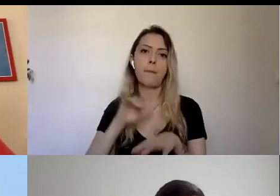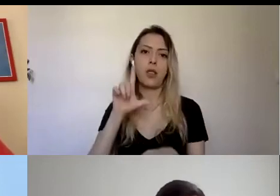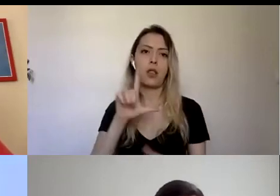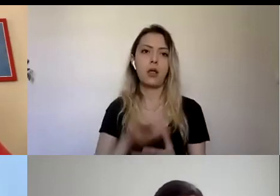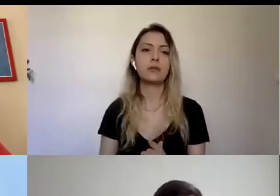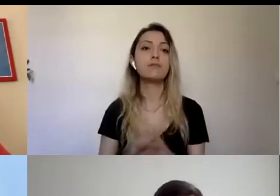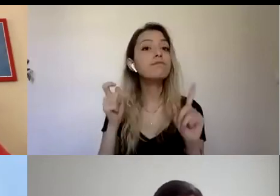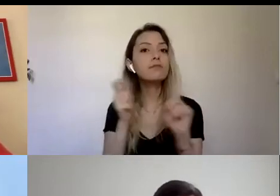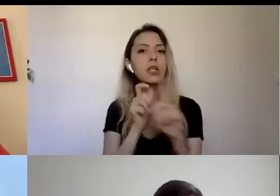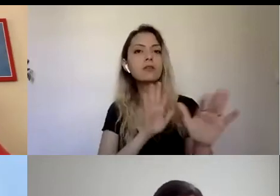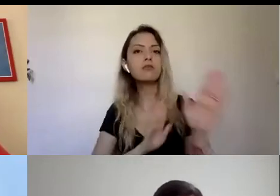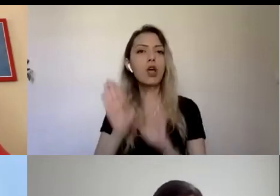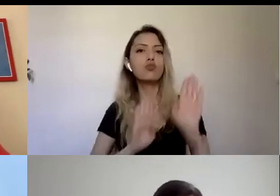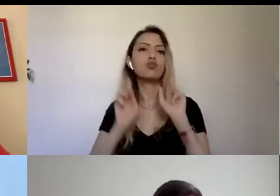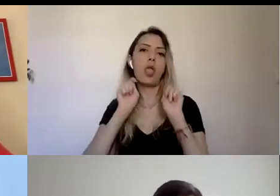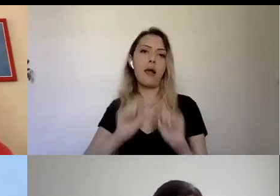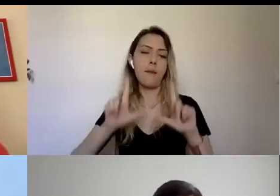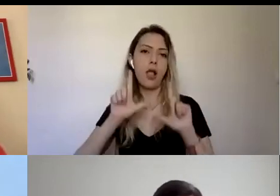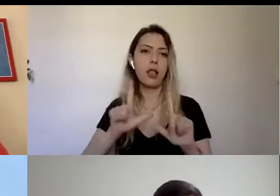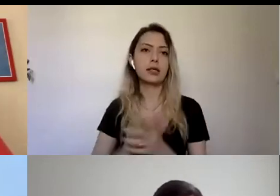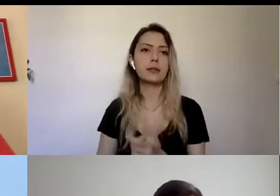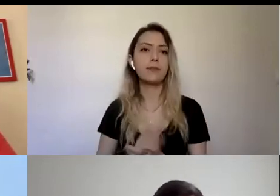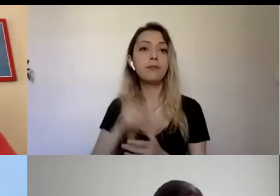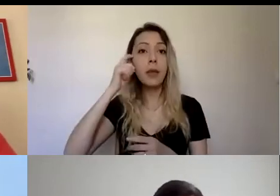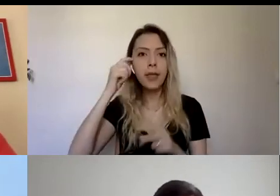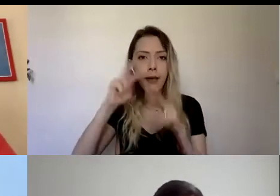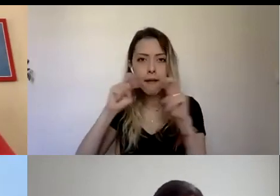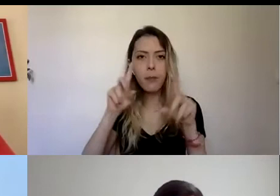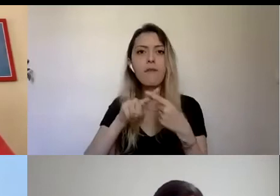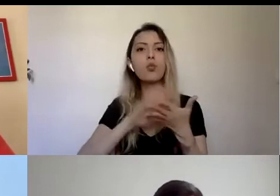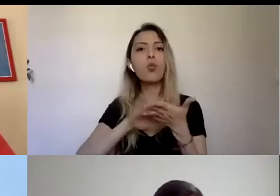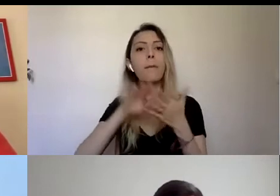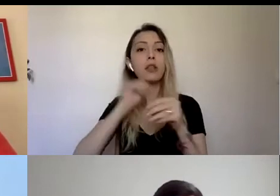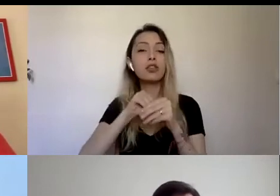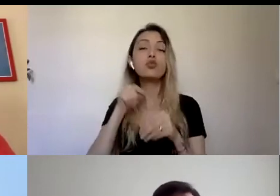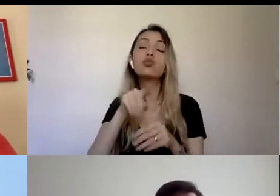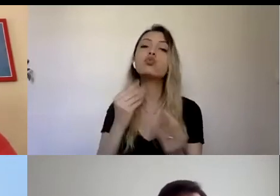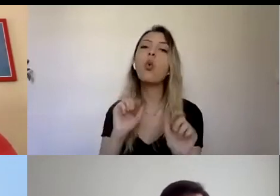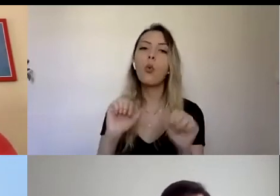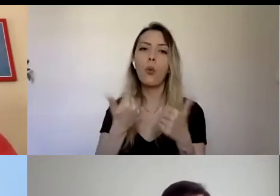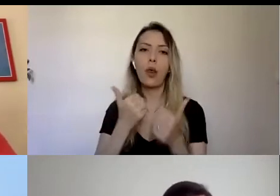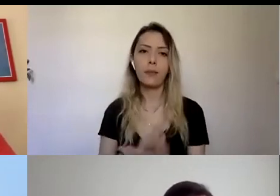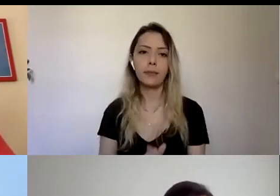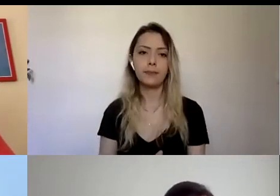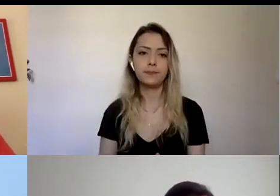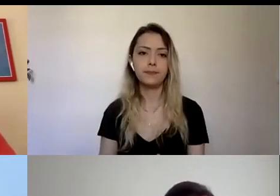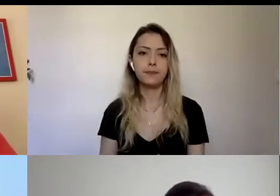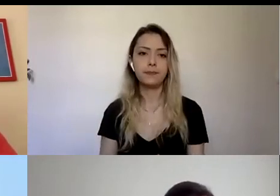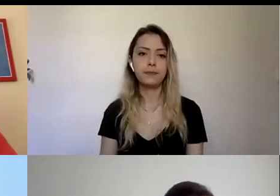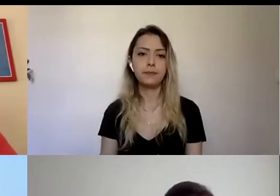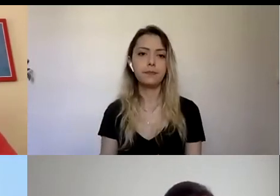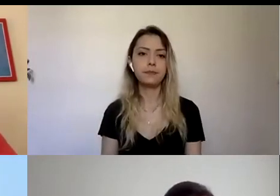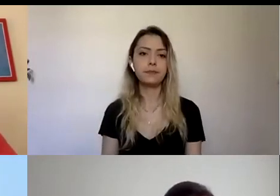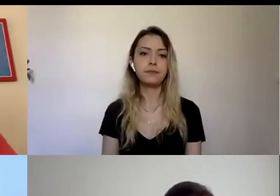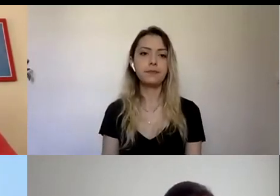savunuculuk yapmak gerekiyor. Yani izleme için çok önemli çünkü. Daha doğrusu izleme bunun için çok önemli.